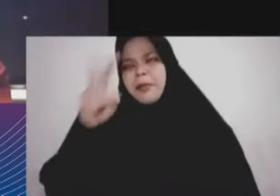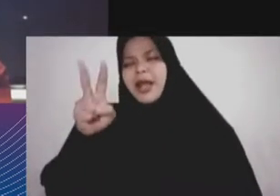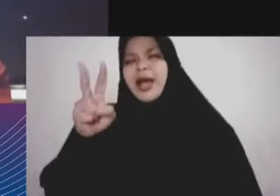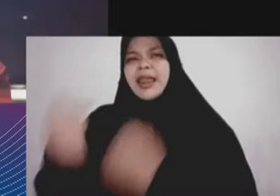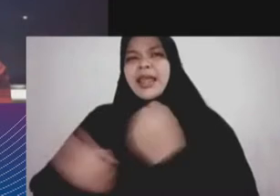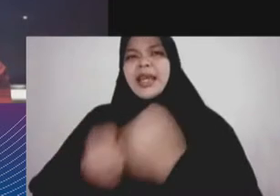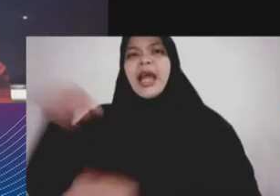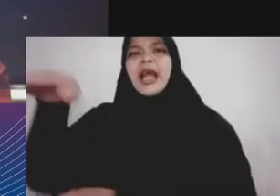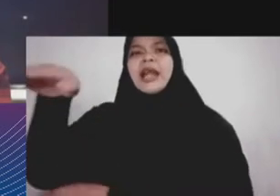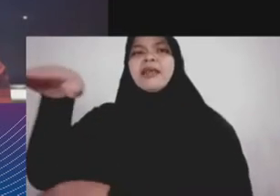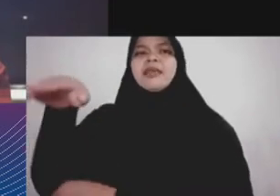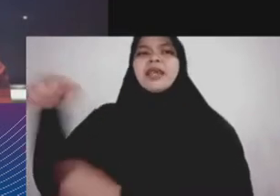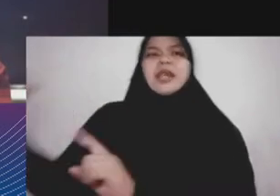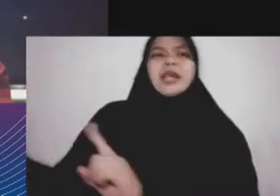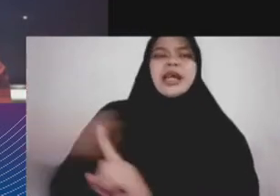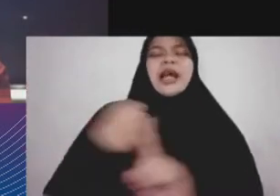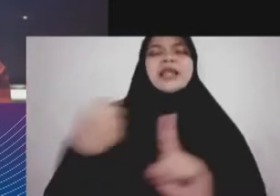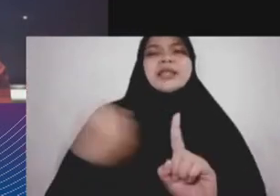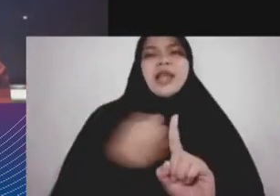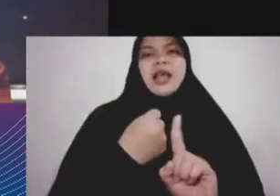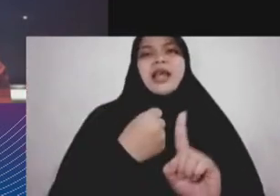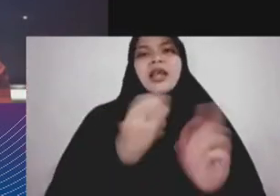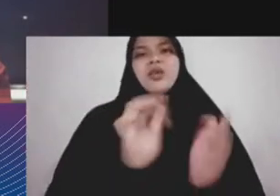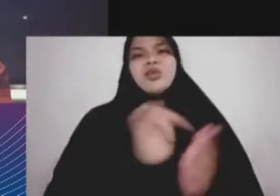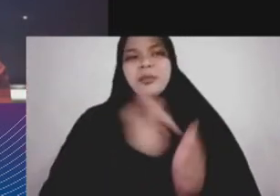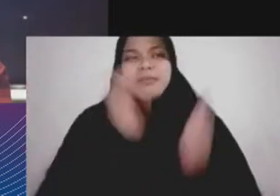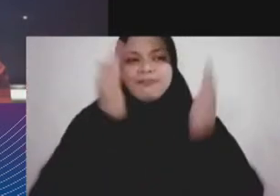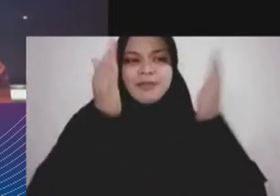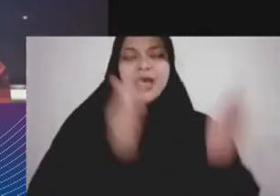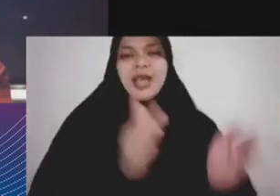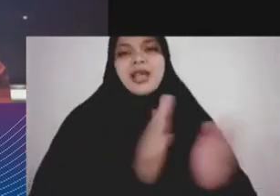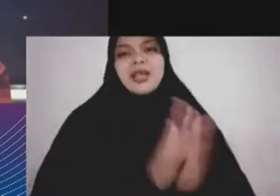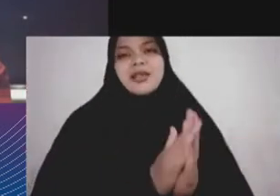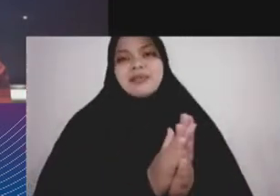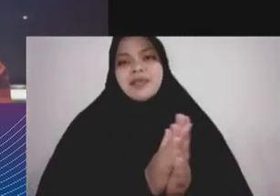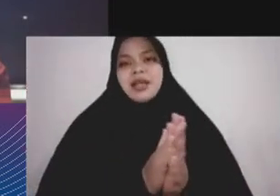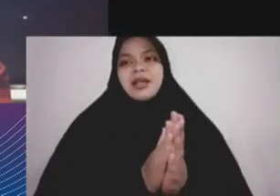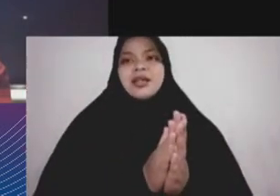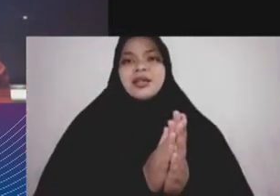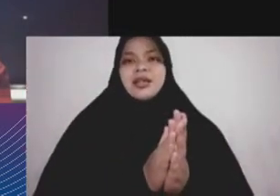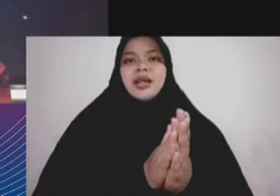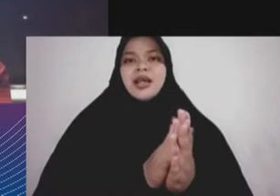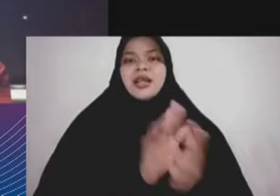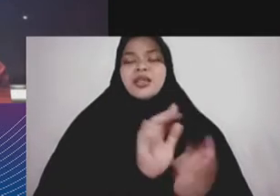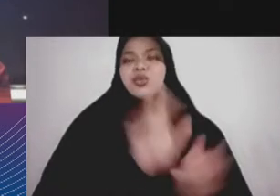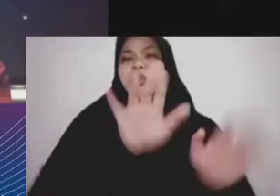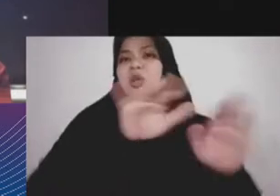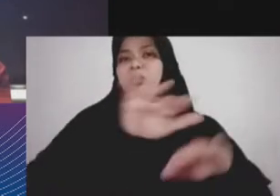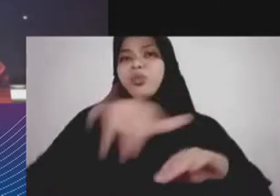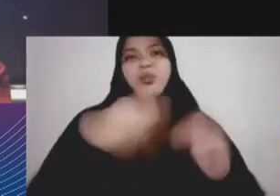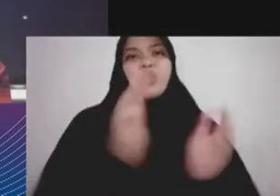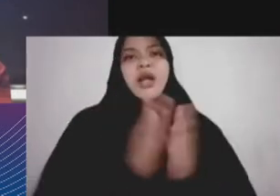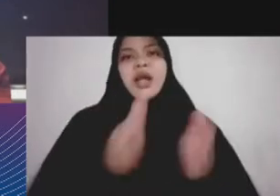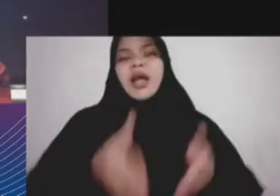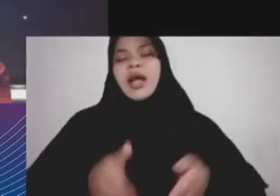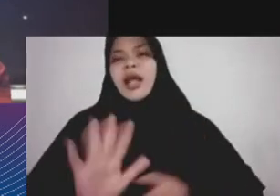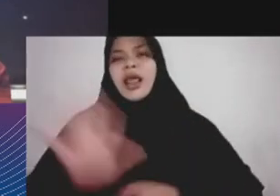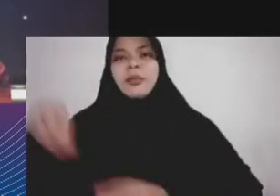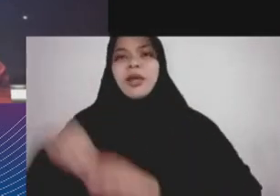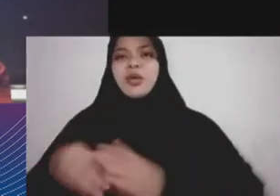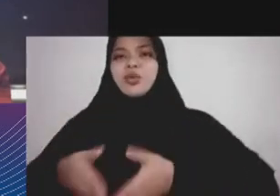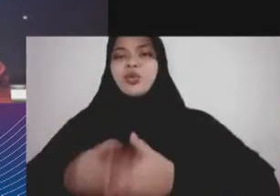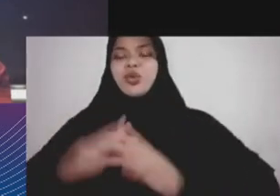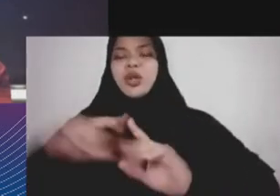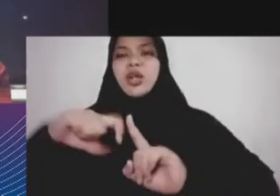dalam kerangka kesusilaan gitu, tapi tidak dalam konstruksi di KUHP ya, tidak